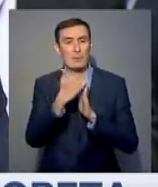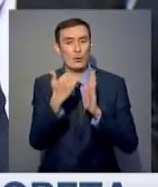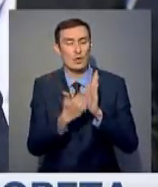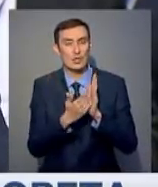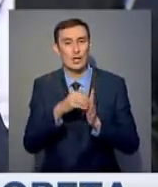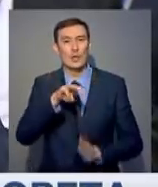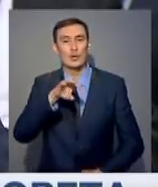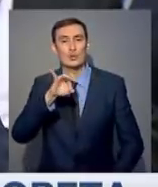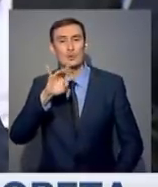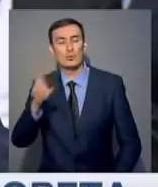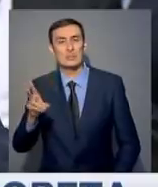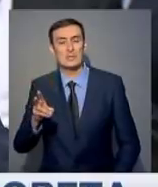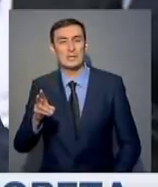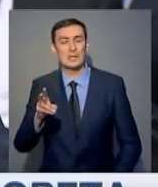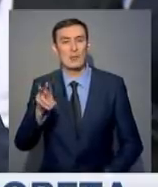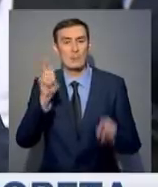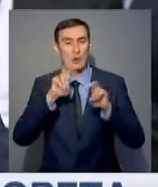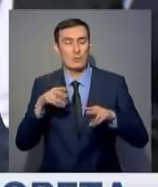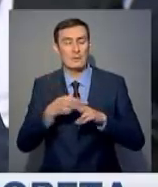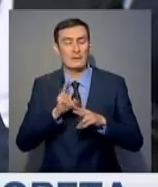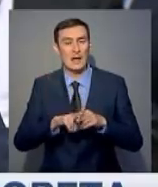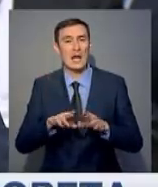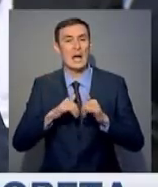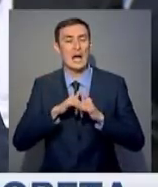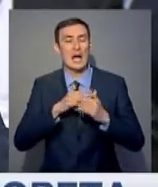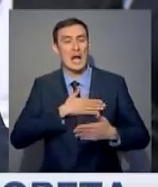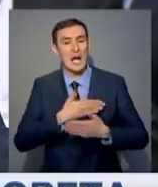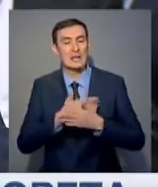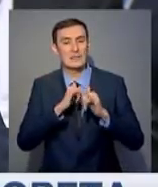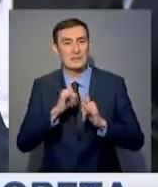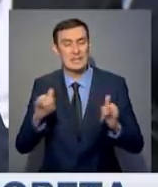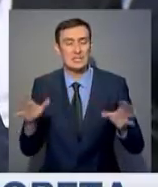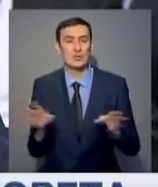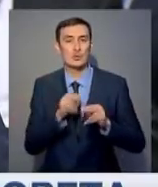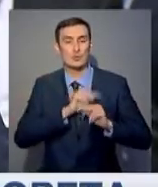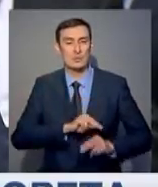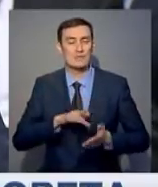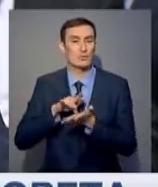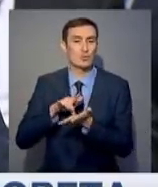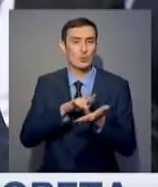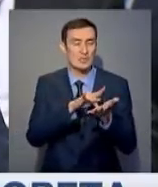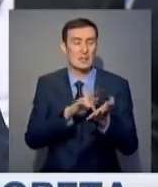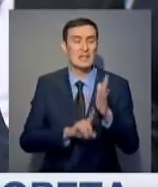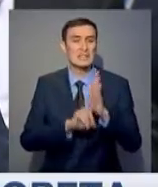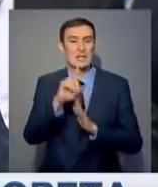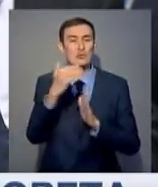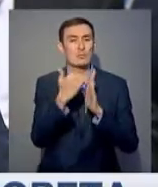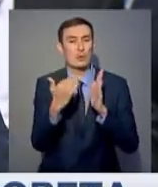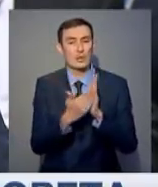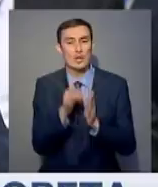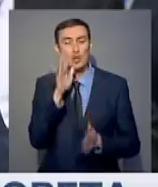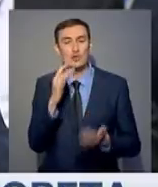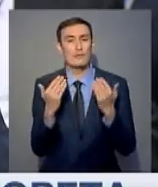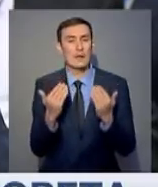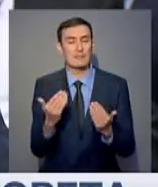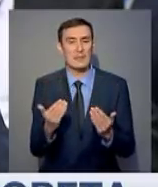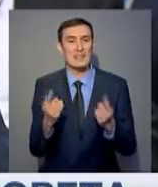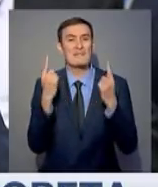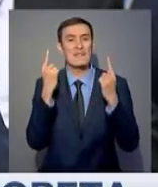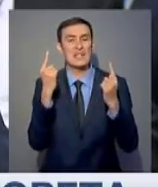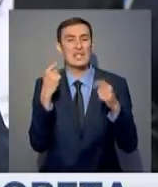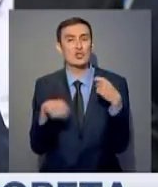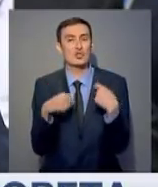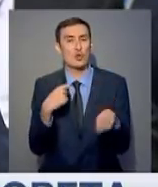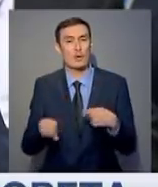тюркский барометр в целях активизации сотрудничества в сфере туризма запущен проект современный великий